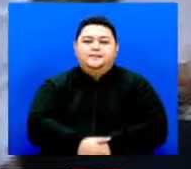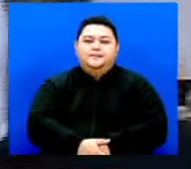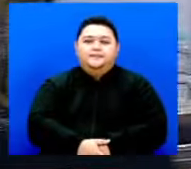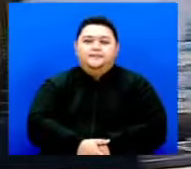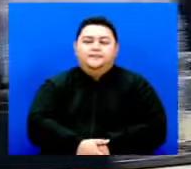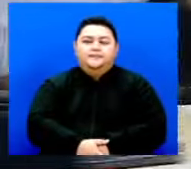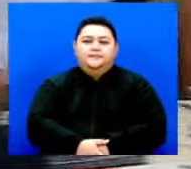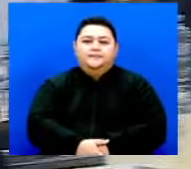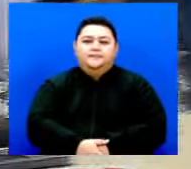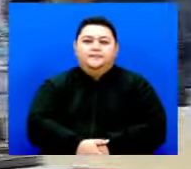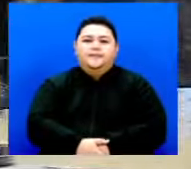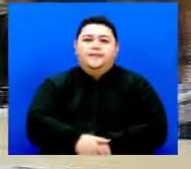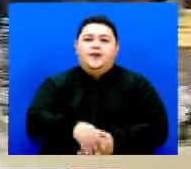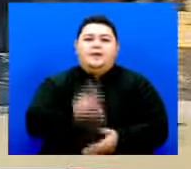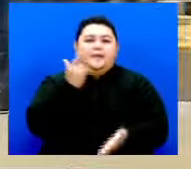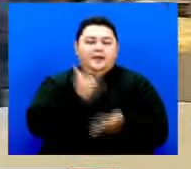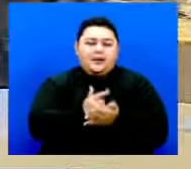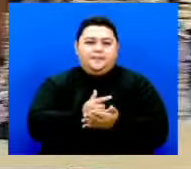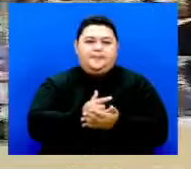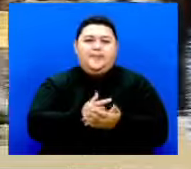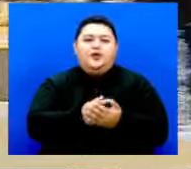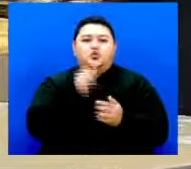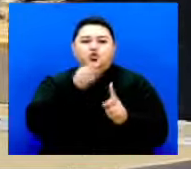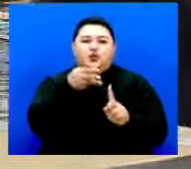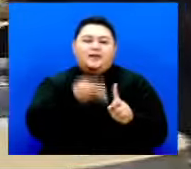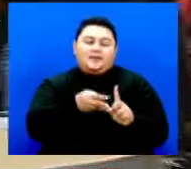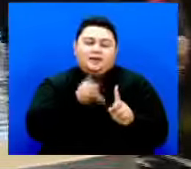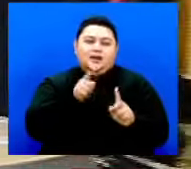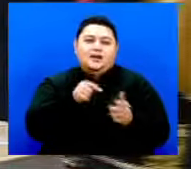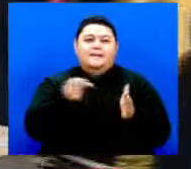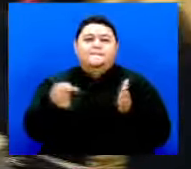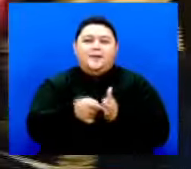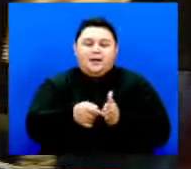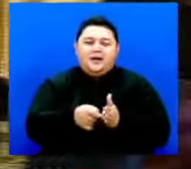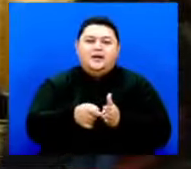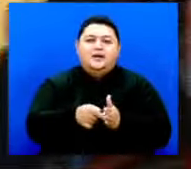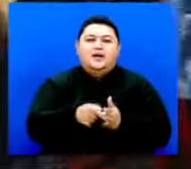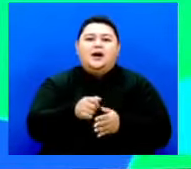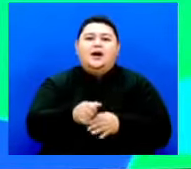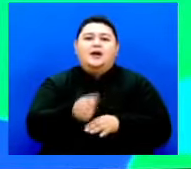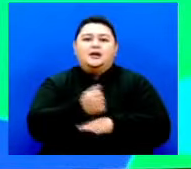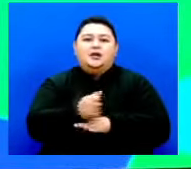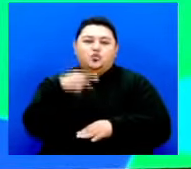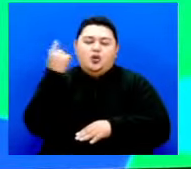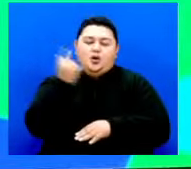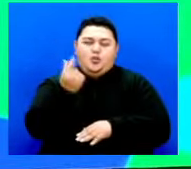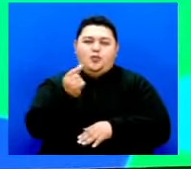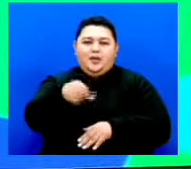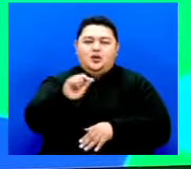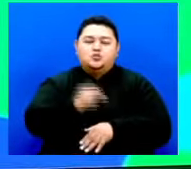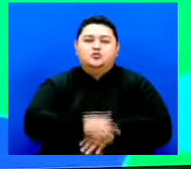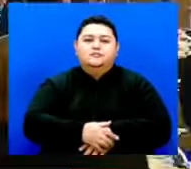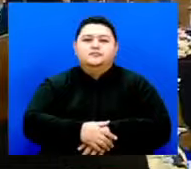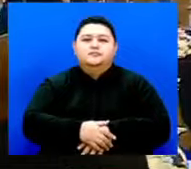ADART, penetapan kode etik serta pemilihan dan penetapan ketua umum terpilih. Musyawarah nasional juga